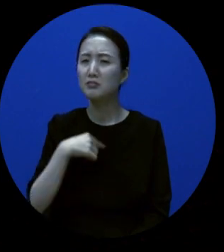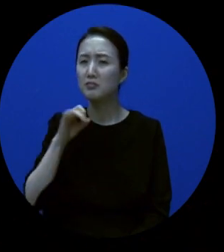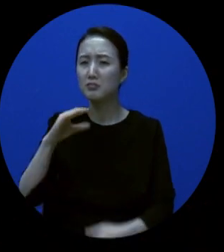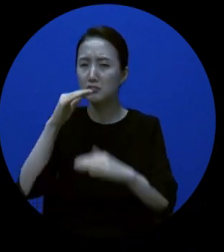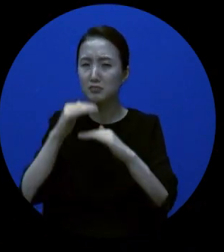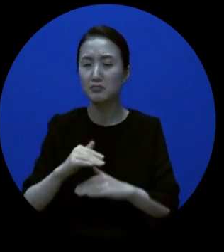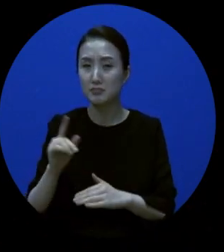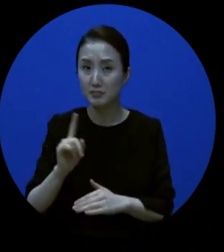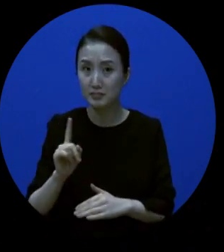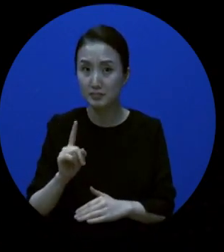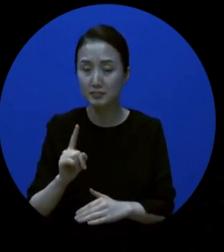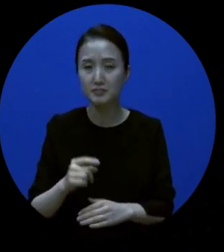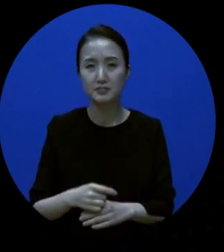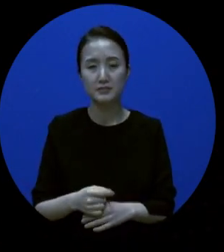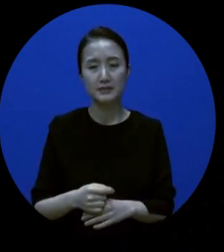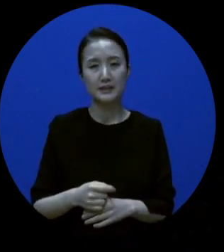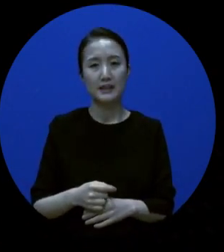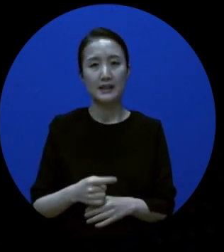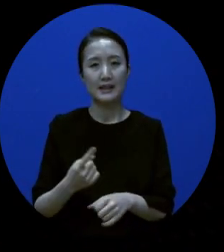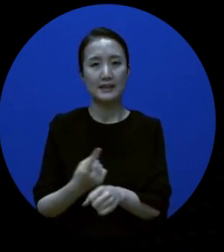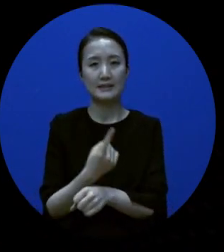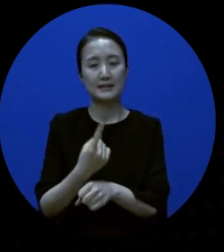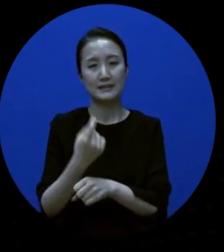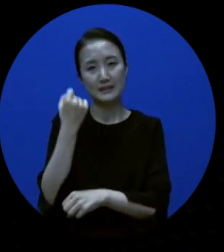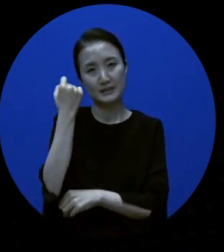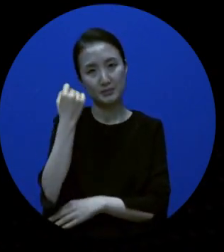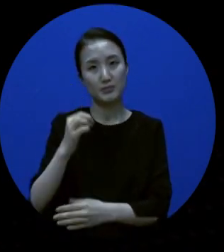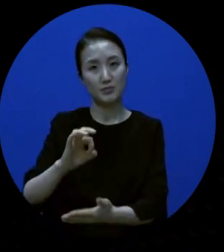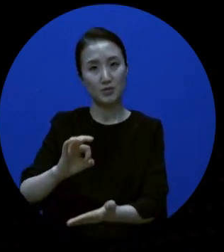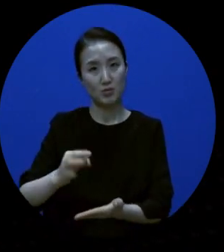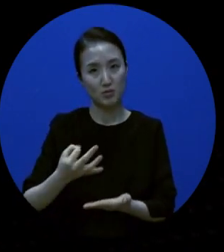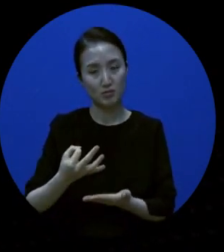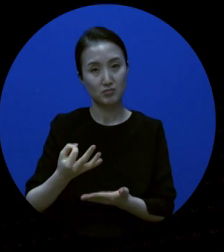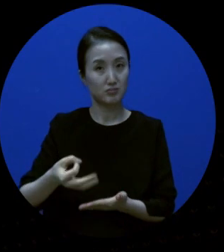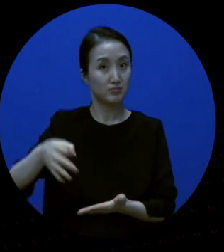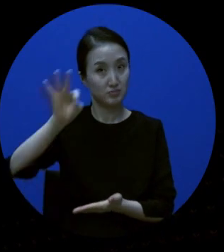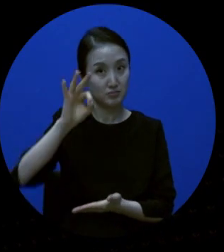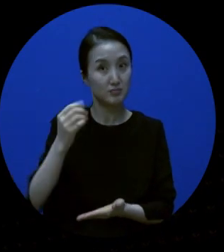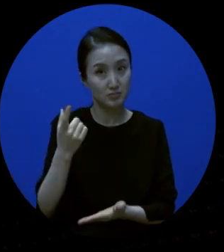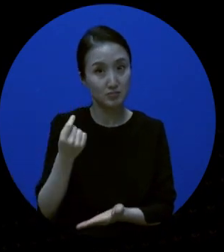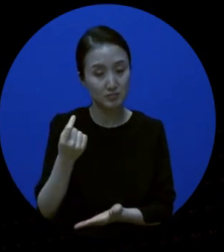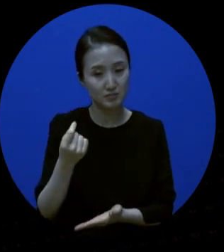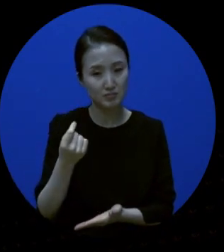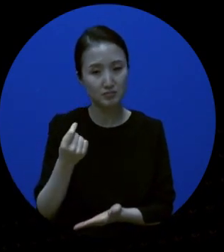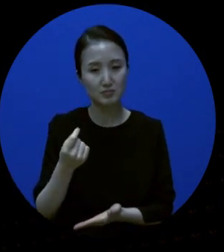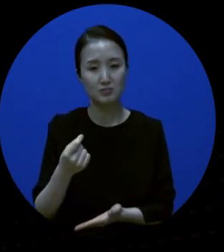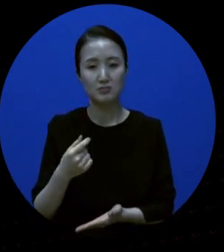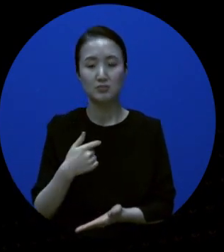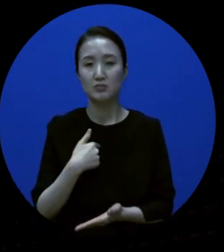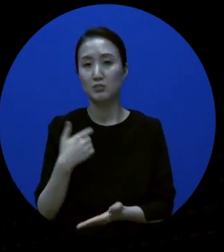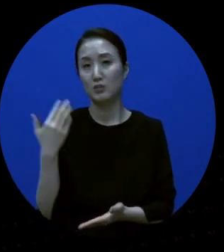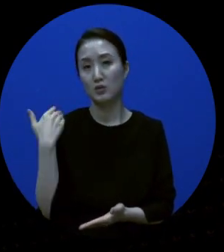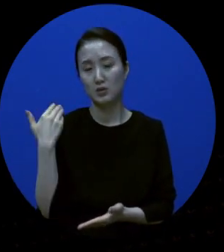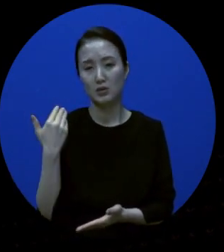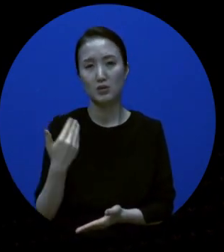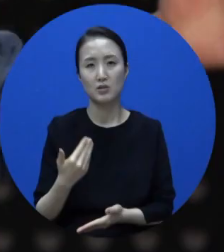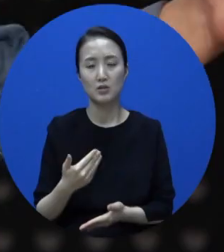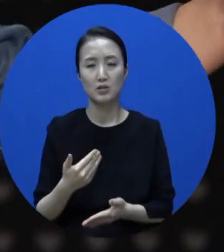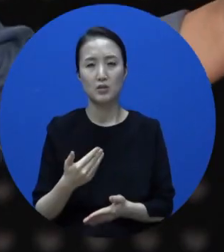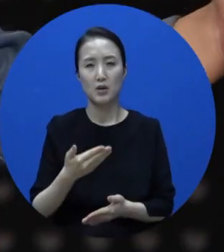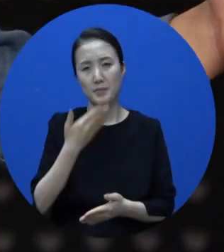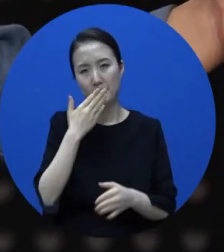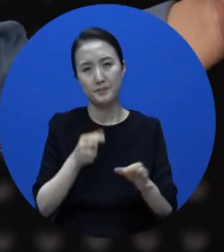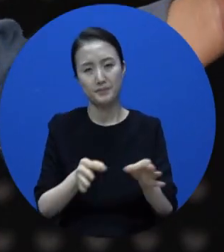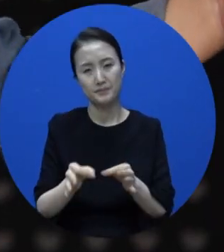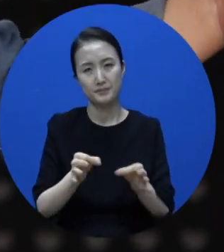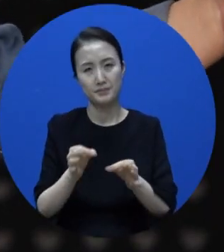최저임금이 인상됩니다 제가 얼마전에 한 외식 업체 사장님과 대화를 나눌 일이 있었는데 1000명